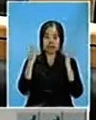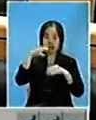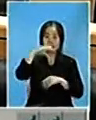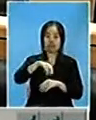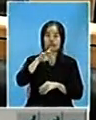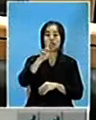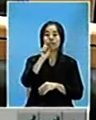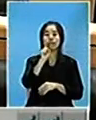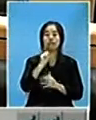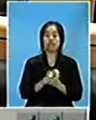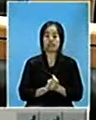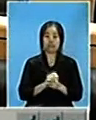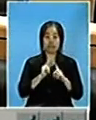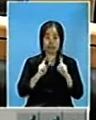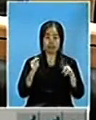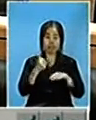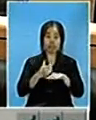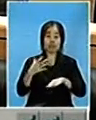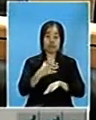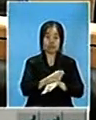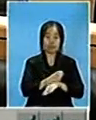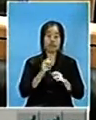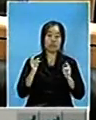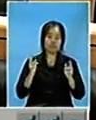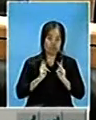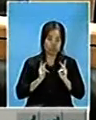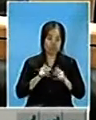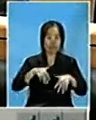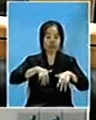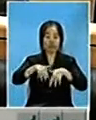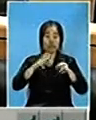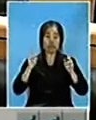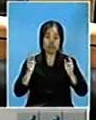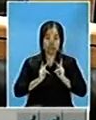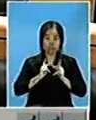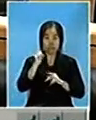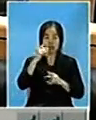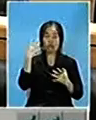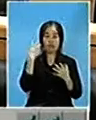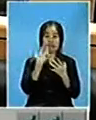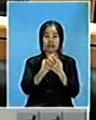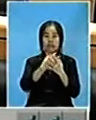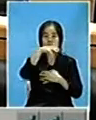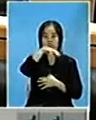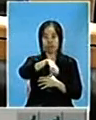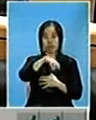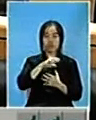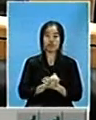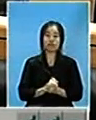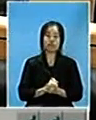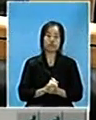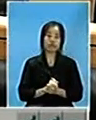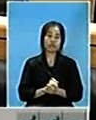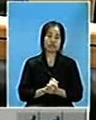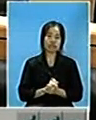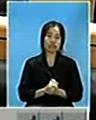ไปแต่สิ่งที่นักการเมืองหรือประชาชนโดยทั่วไปกลัวก็คือกลัวติดคุกครับนี่คือ